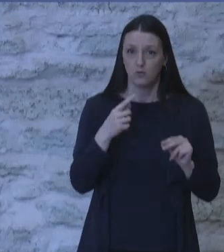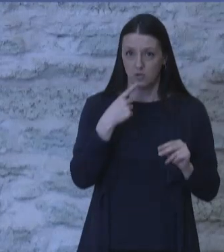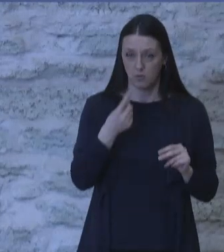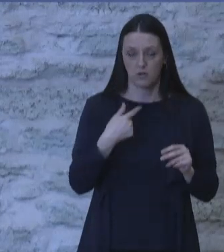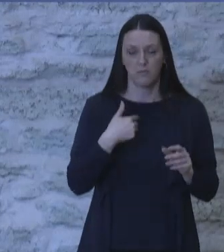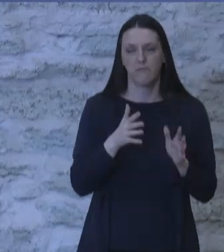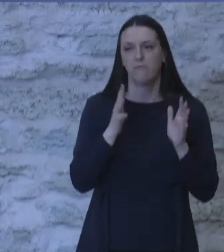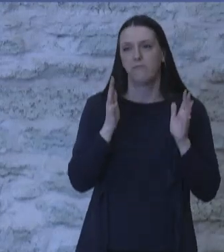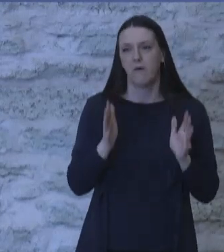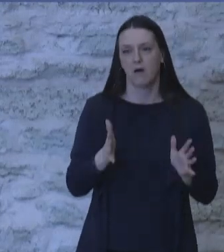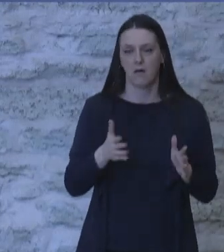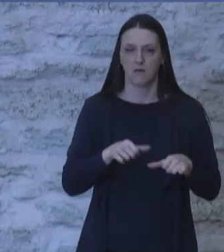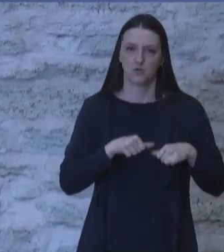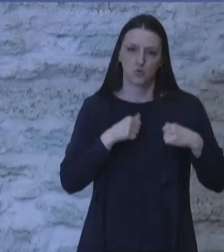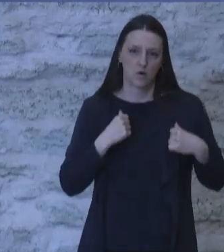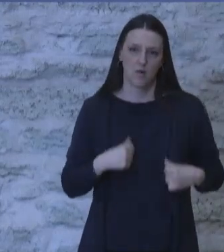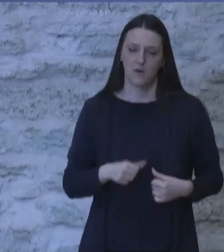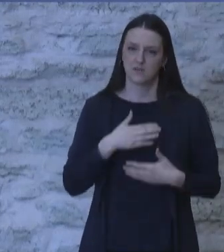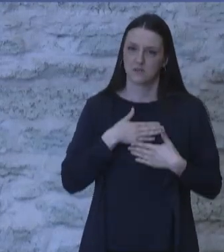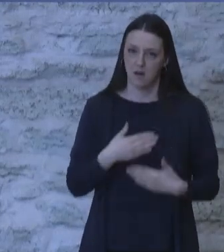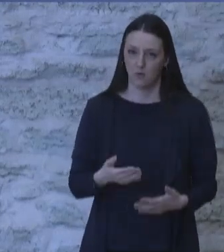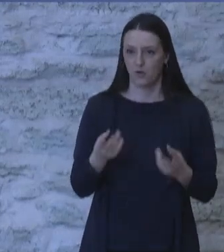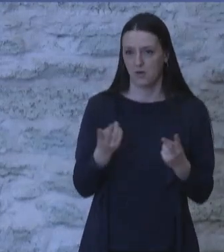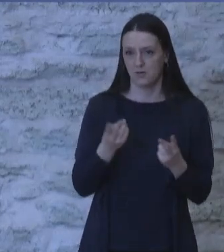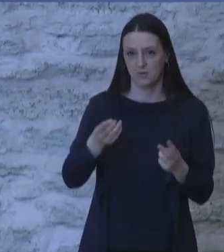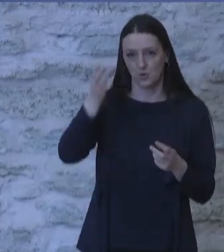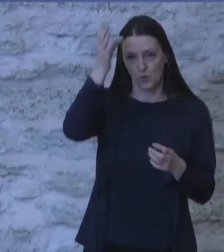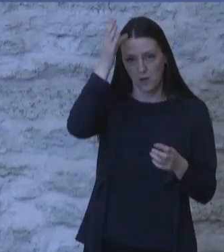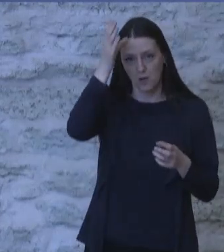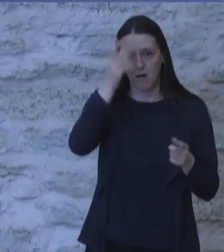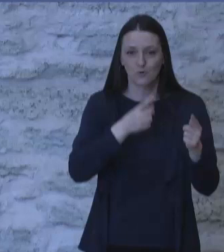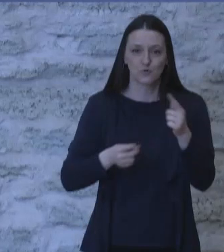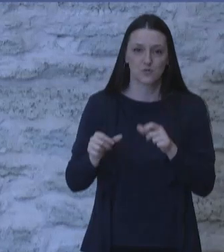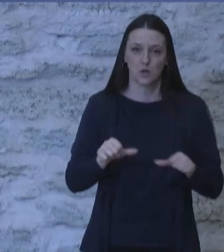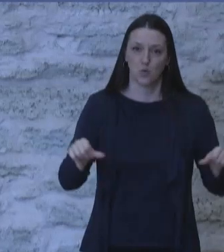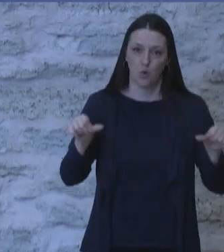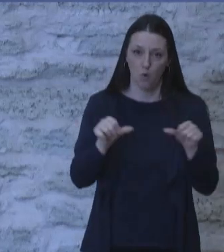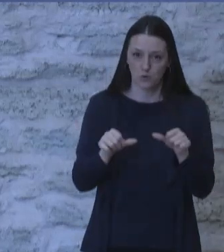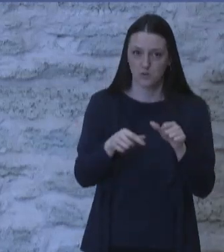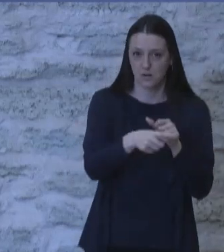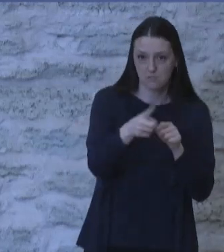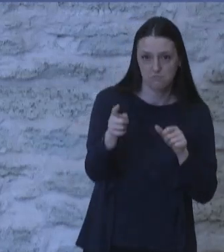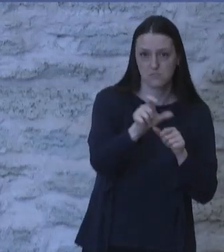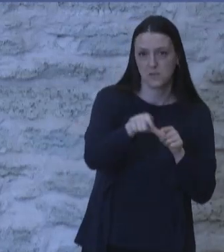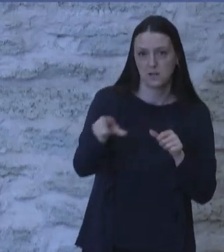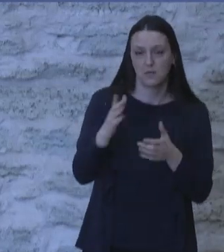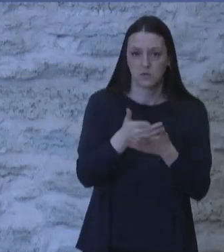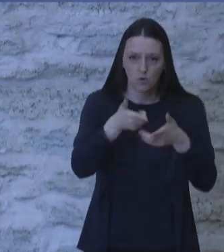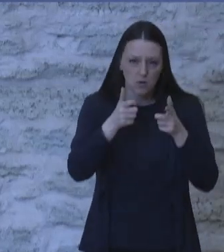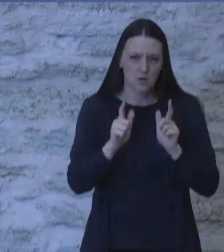siiralt tänulik, et selline teadusnõukogu on formeeritud, nad on nõus kaasa panustama.